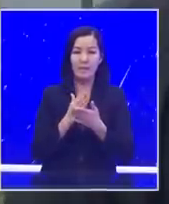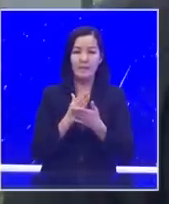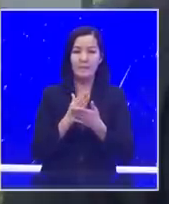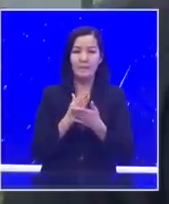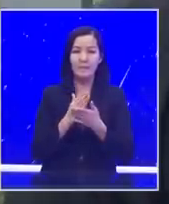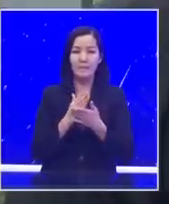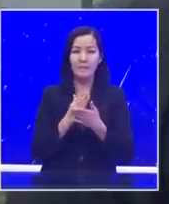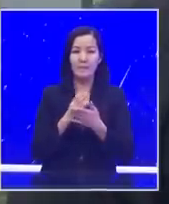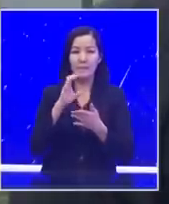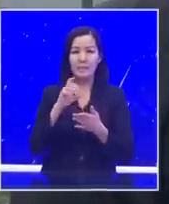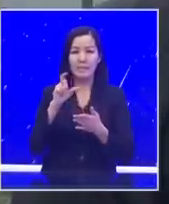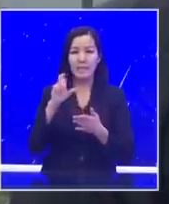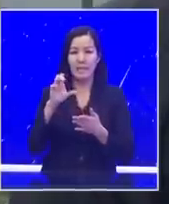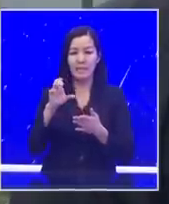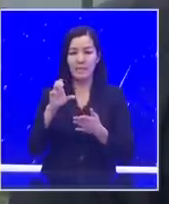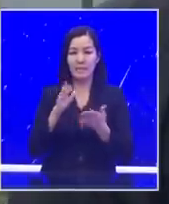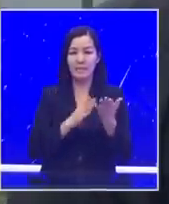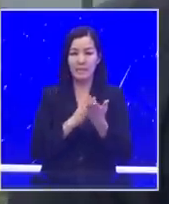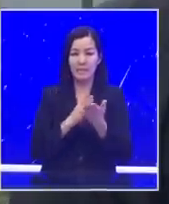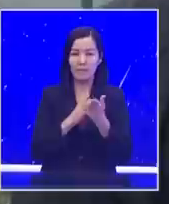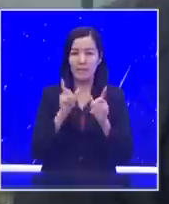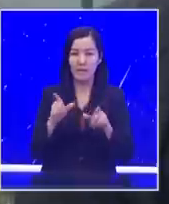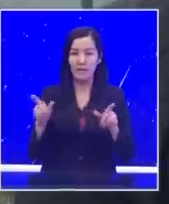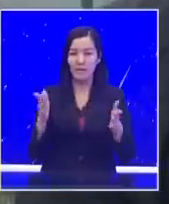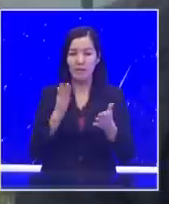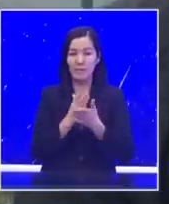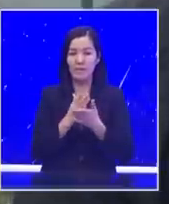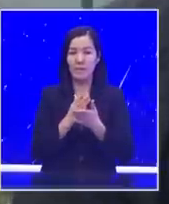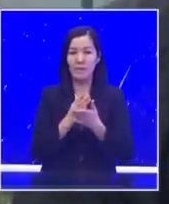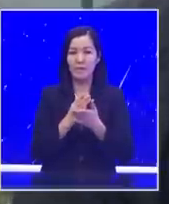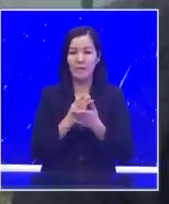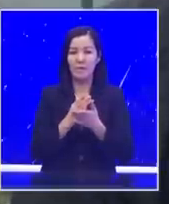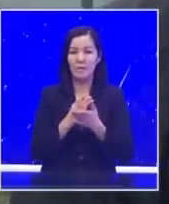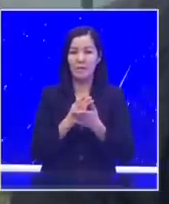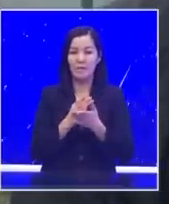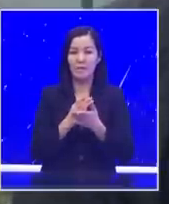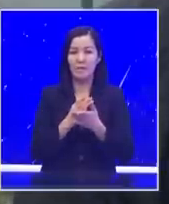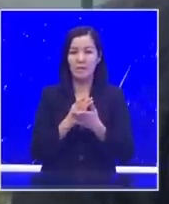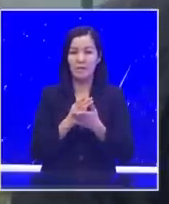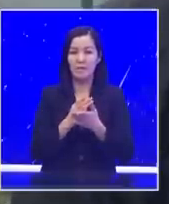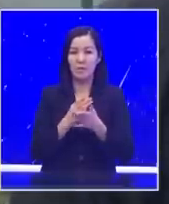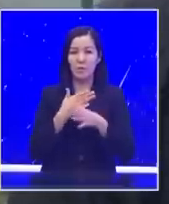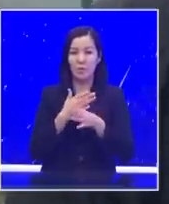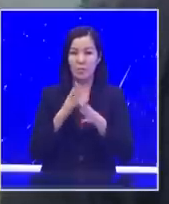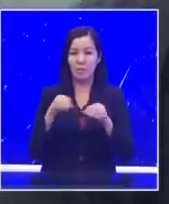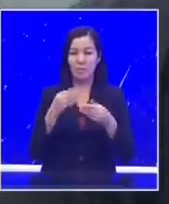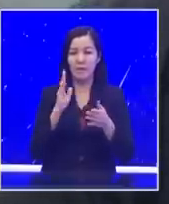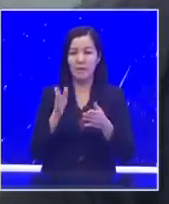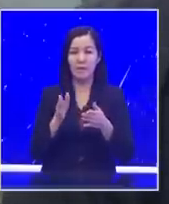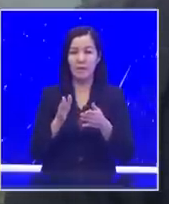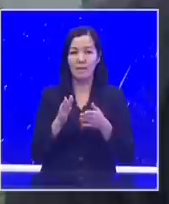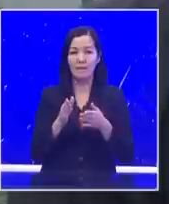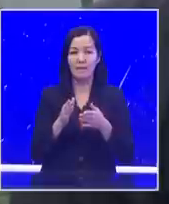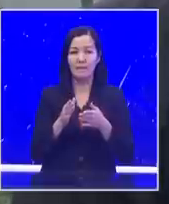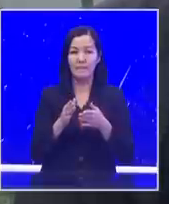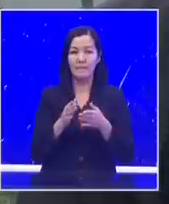жаңағы санитар-эпидемиолог службадағы жасап отқан қызметкерлерімізге біраз көмек болып есептеледі.